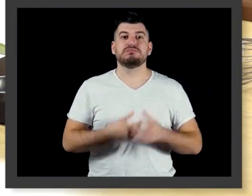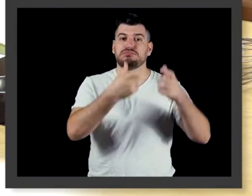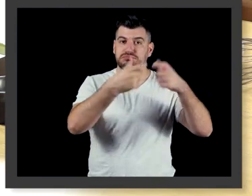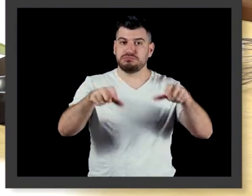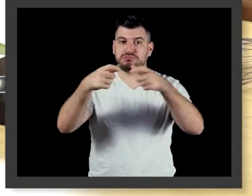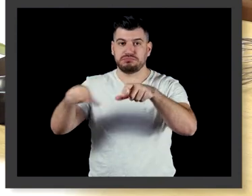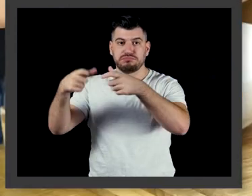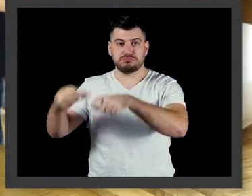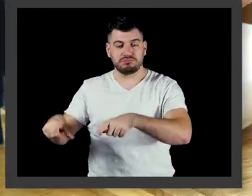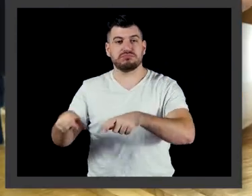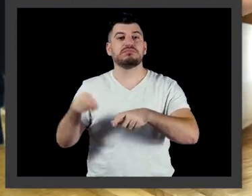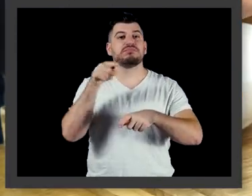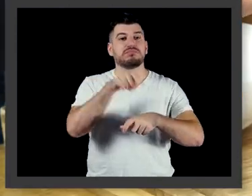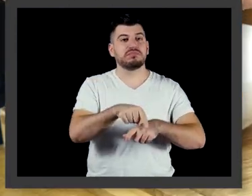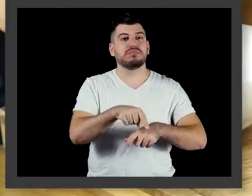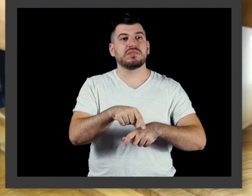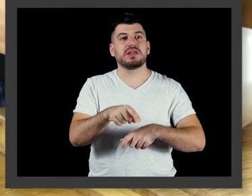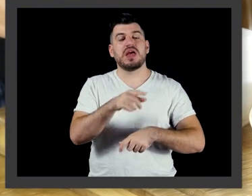τους κρόκους.